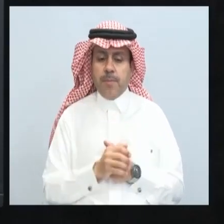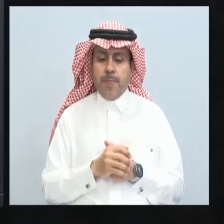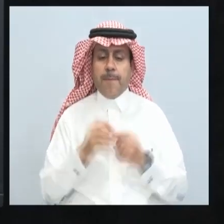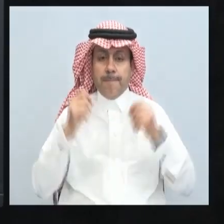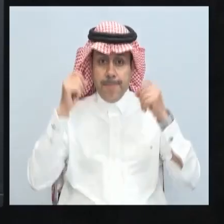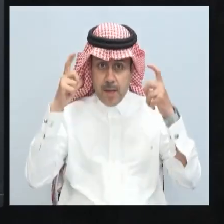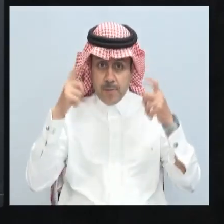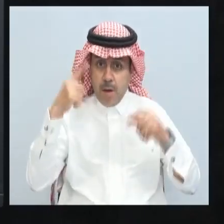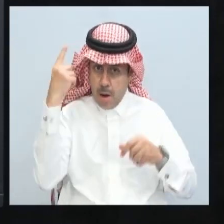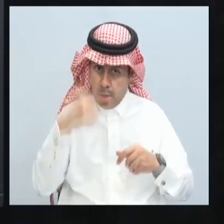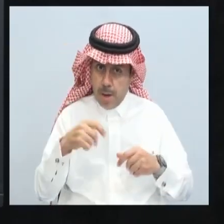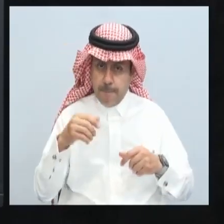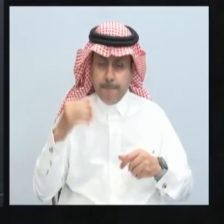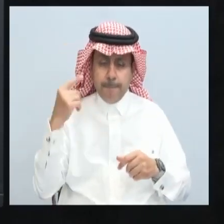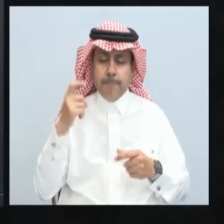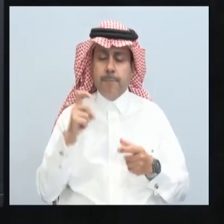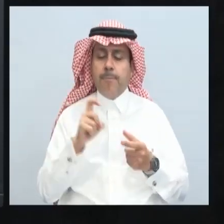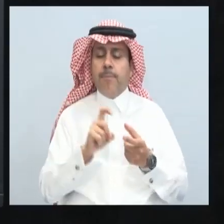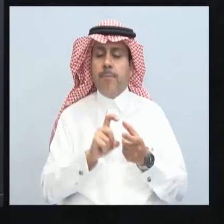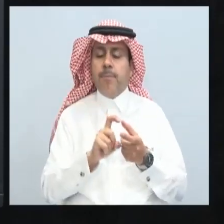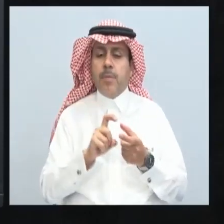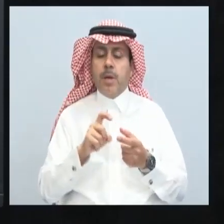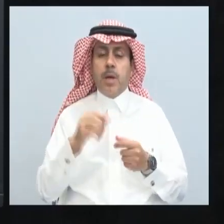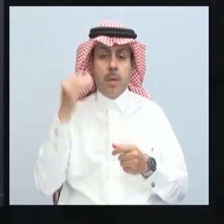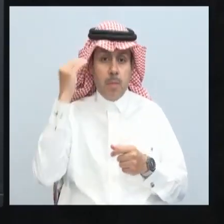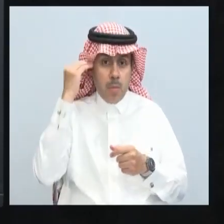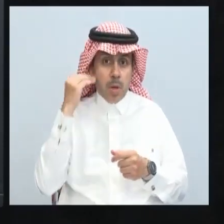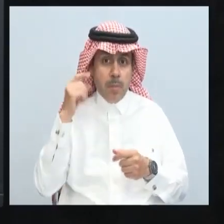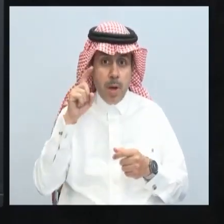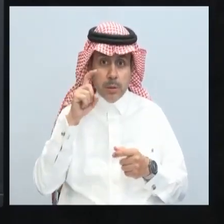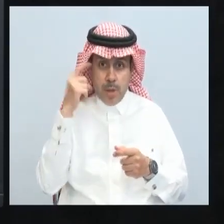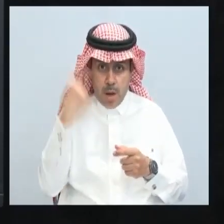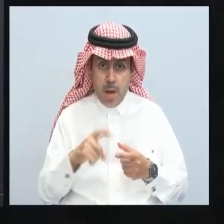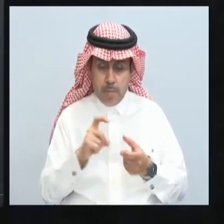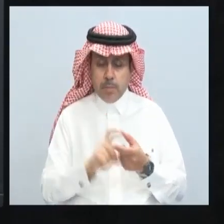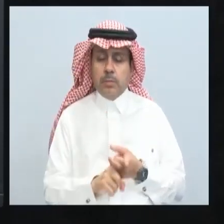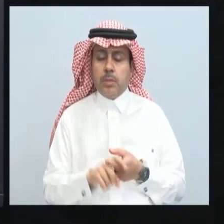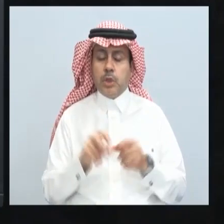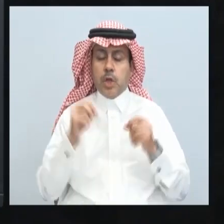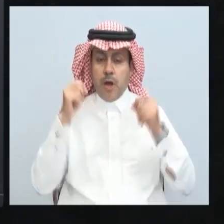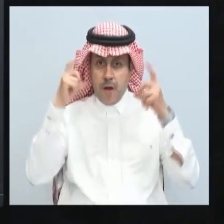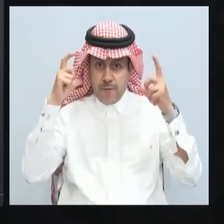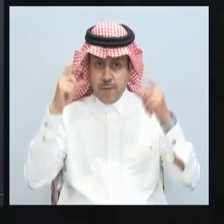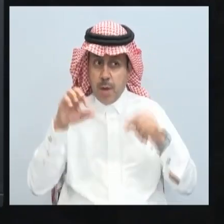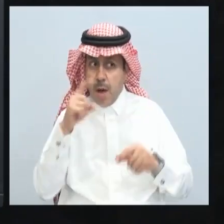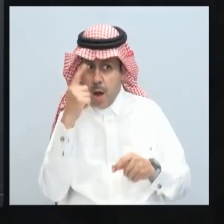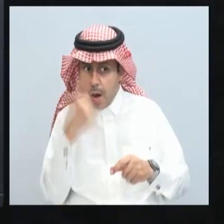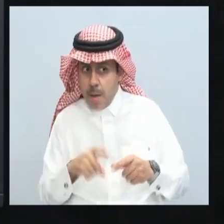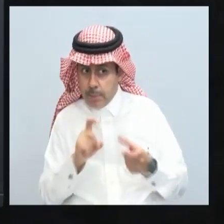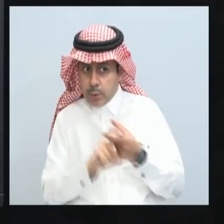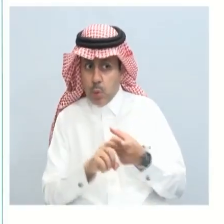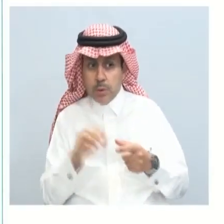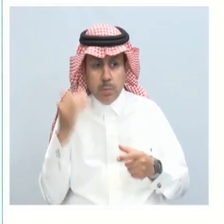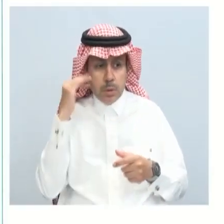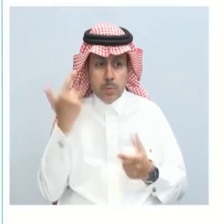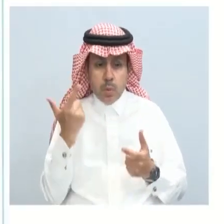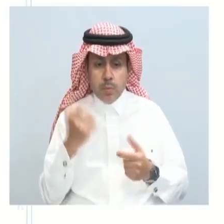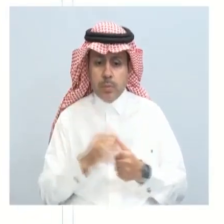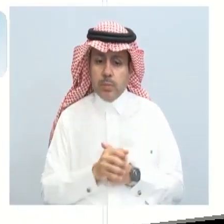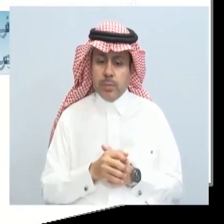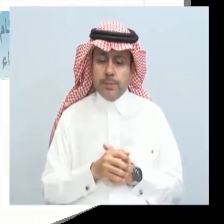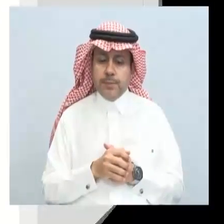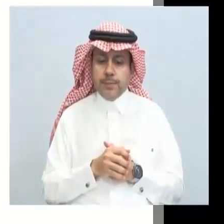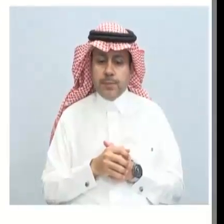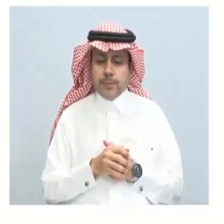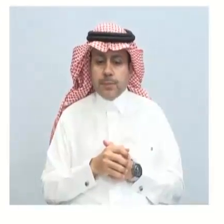المحرمات من النساء حتى يكون الطالب والطالبه على بصيره في هذه المساله المهمه نبدا